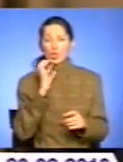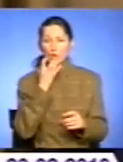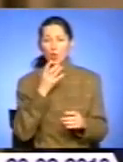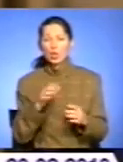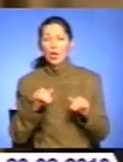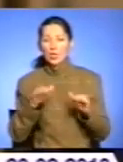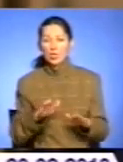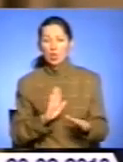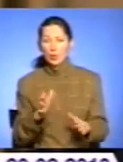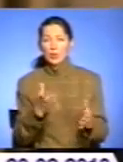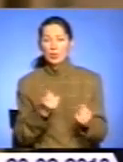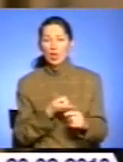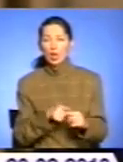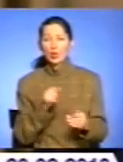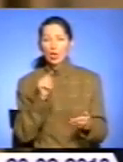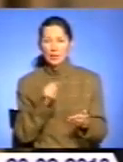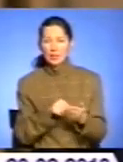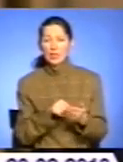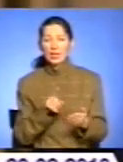нацелены на одно. Это